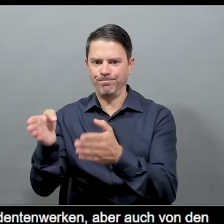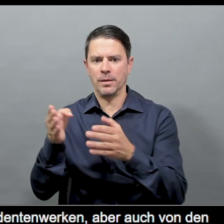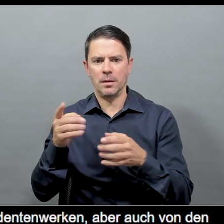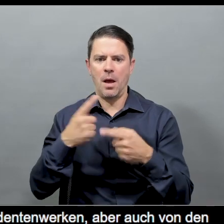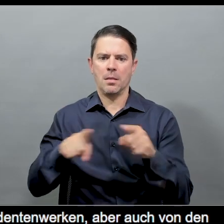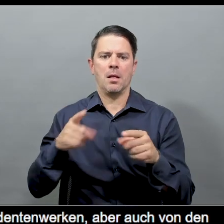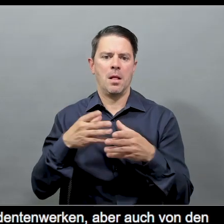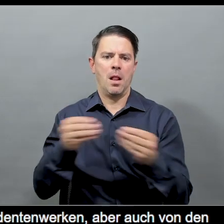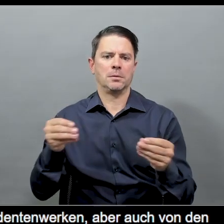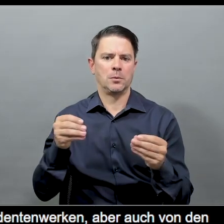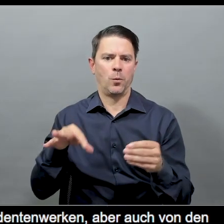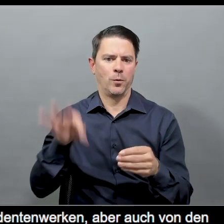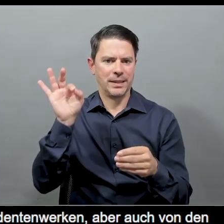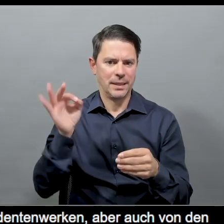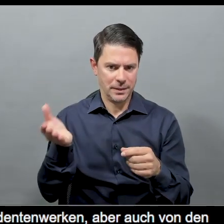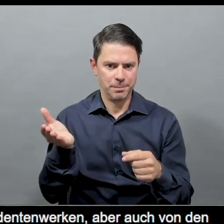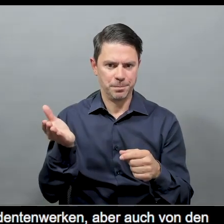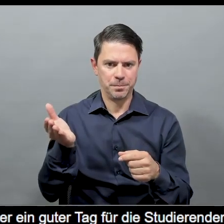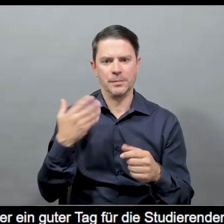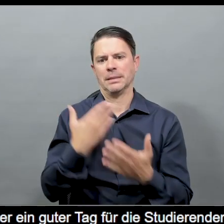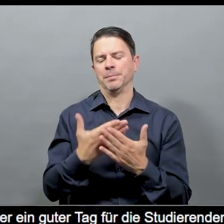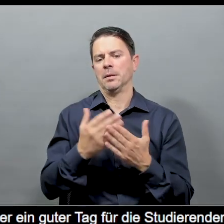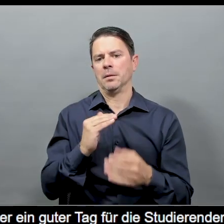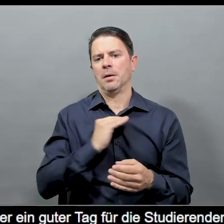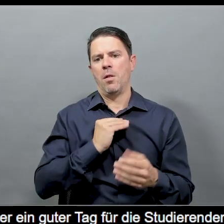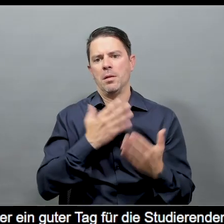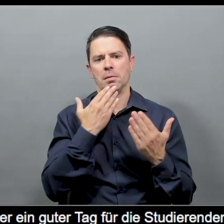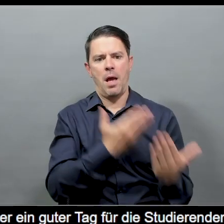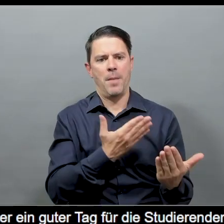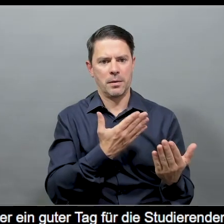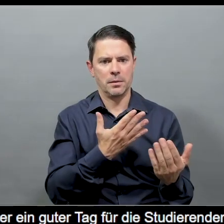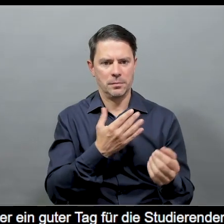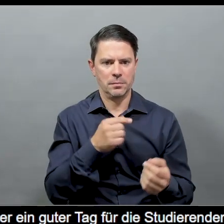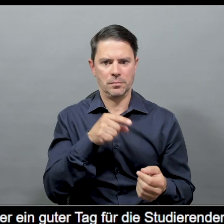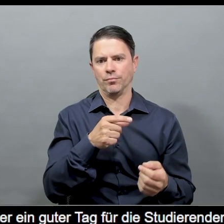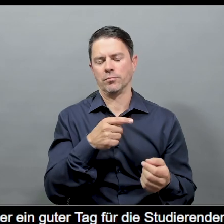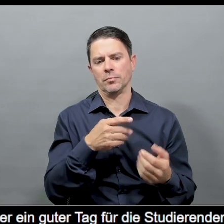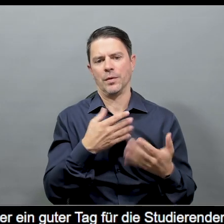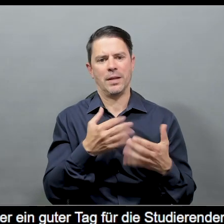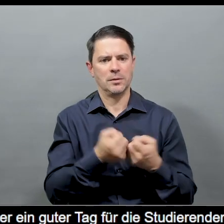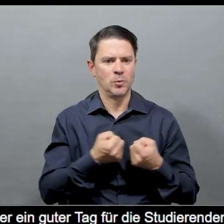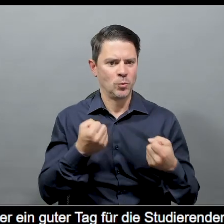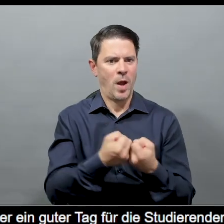diese Lösung zu finden, die so ausschaut, dass der Freistaat sich mit über 70 Millionen Euro bei der Sanierung der